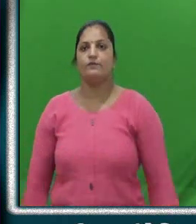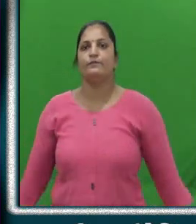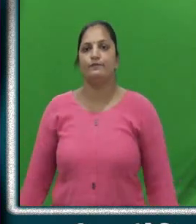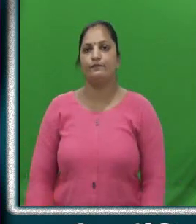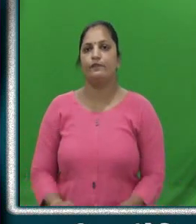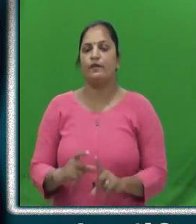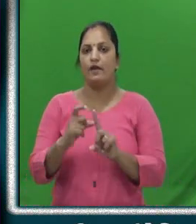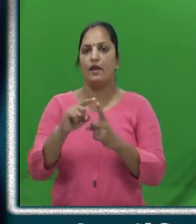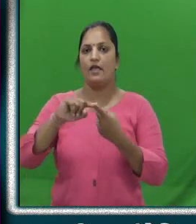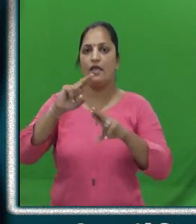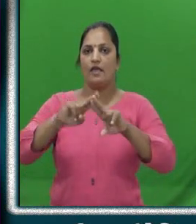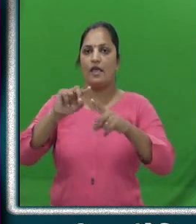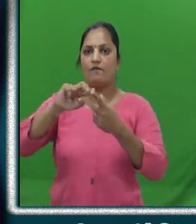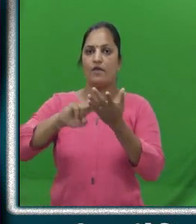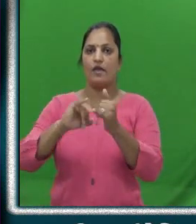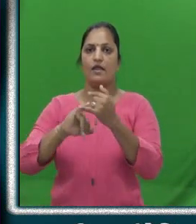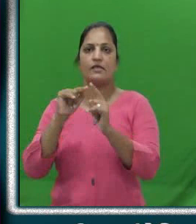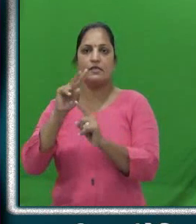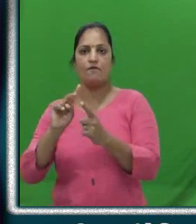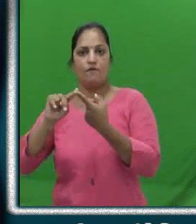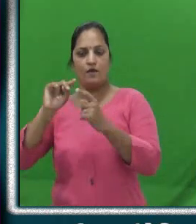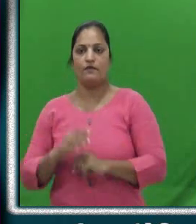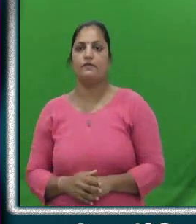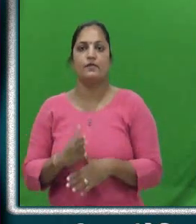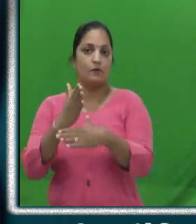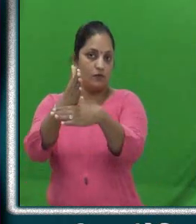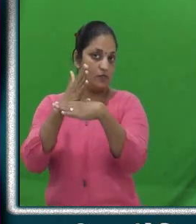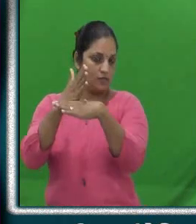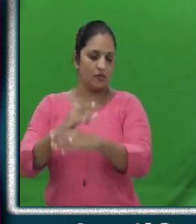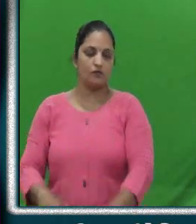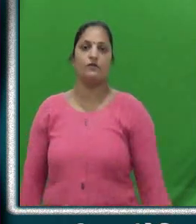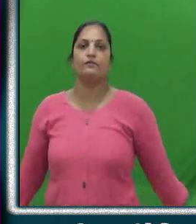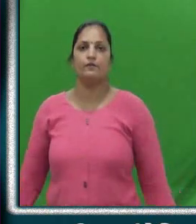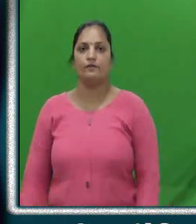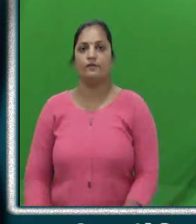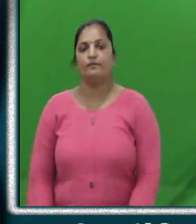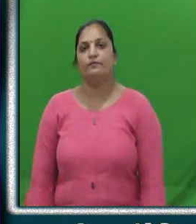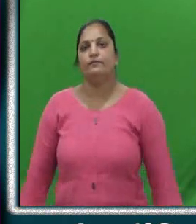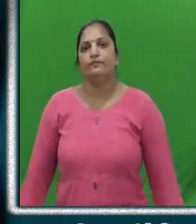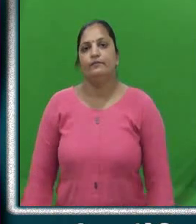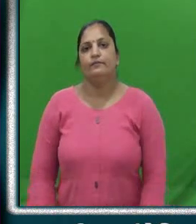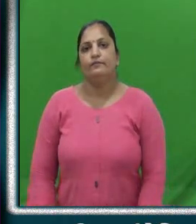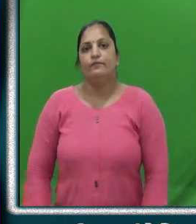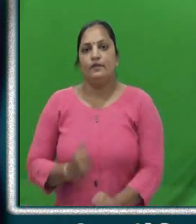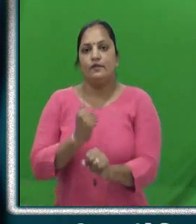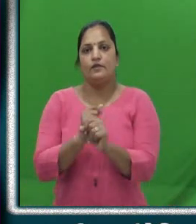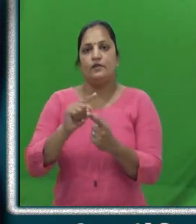मेरवु अने एनु सिमिलर वर्ड थाय प्रोटेक्टिव नो डिफेन्सिव संरक्षक